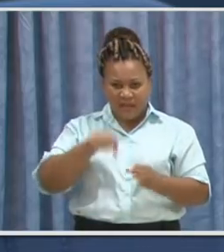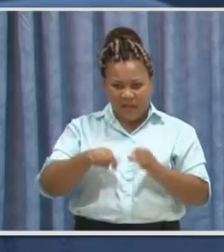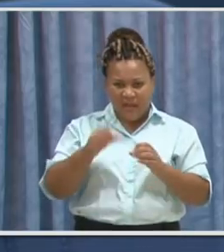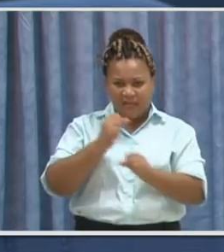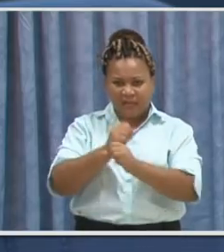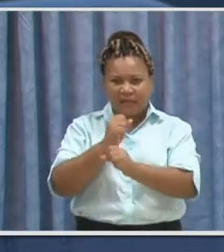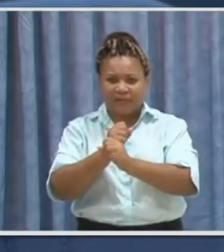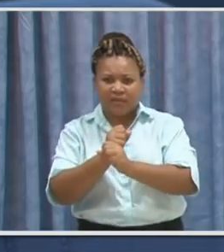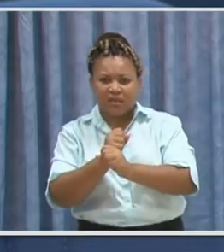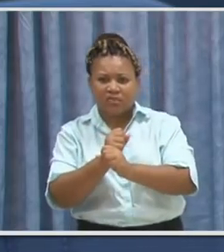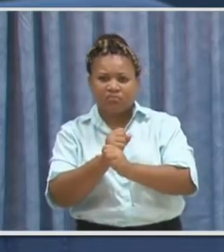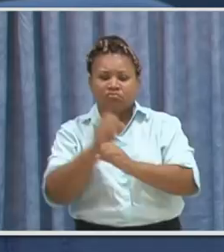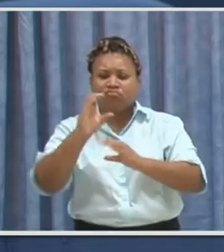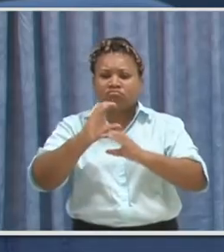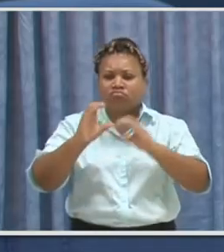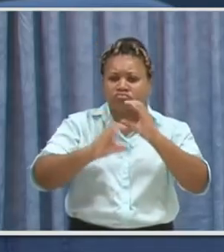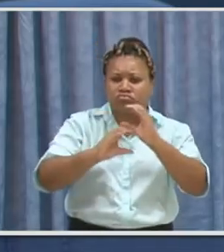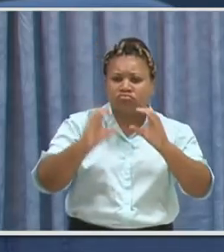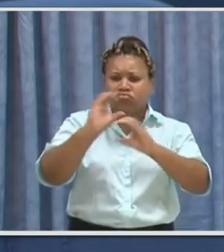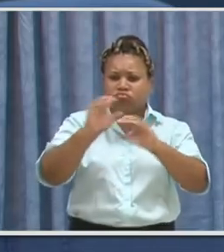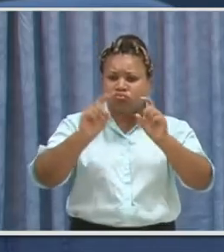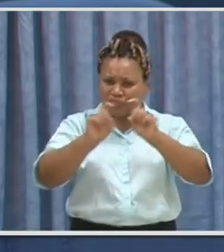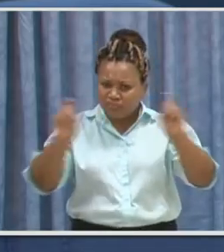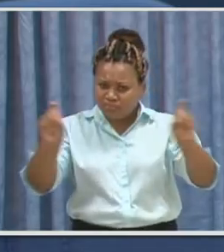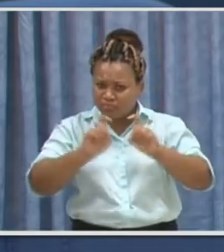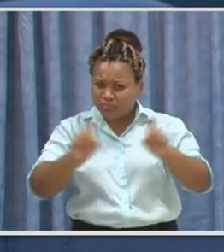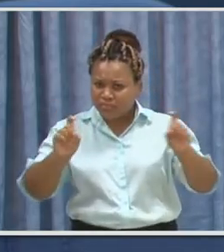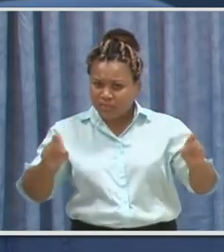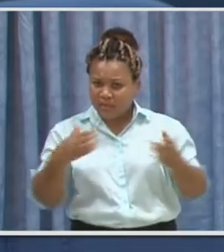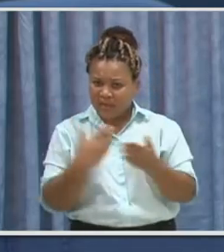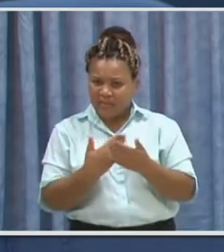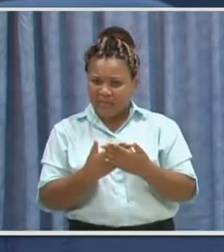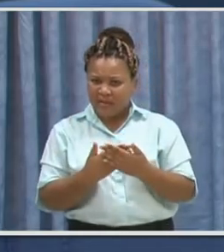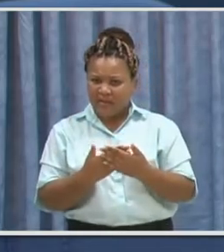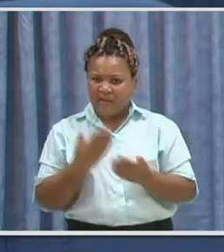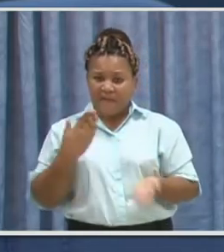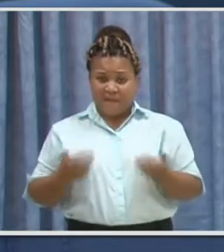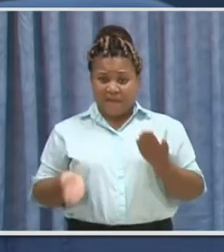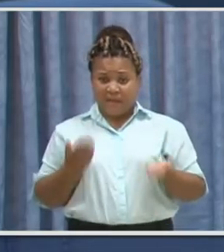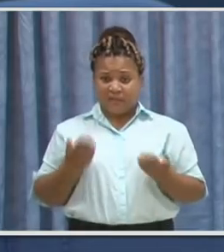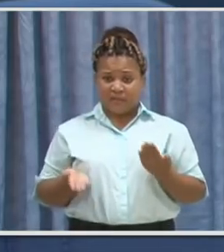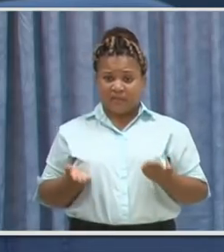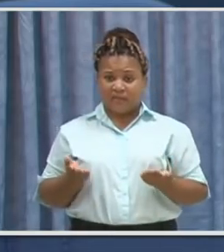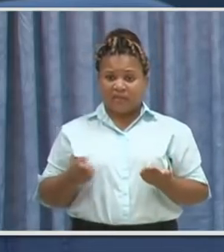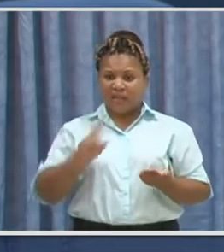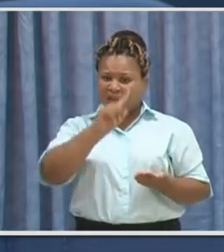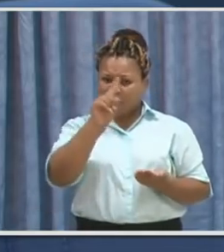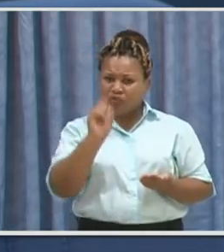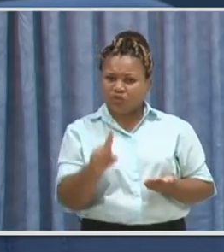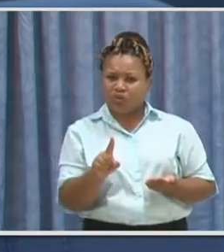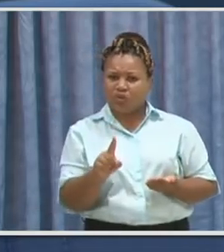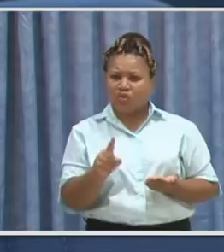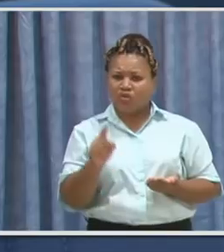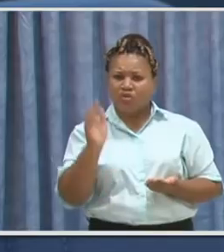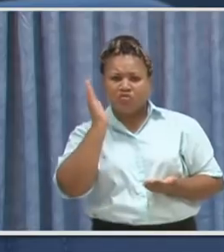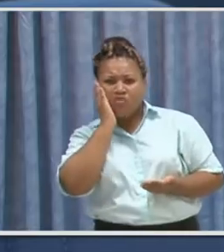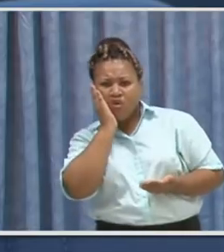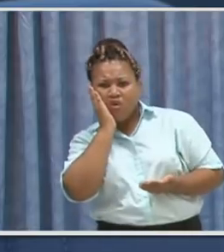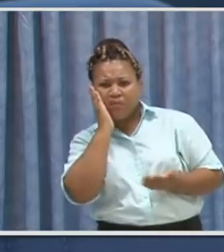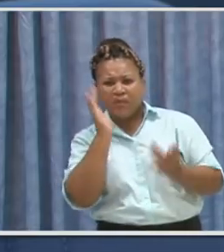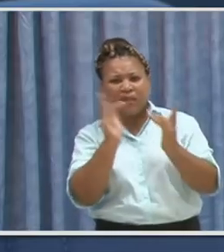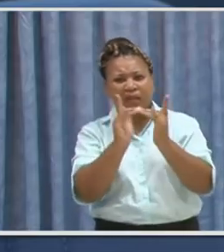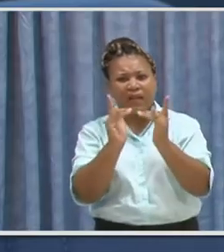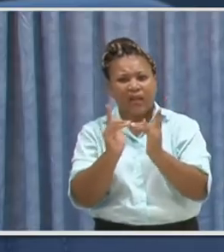vrai. On doit rester, moral et sain l'autre. Et je connais rien concernant nous lever avant.